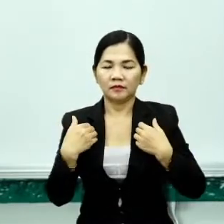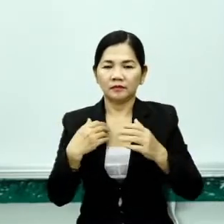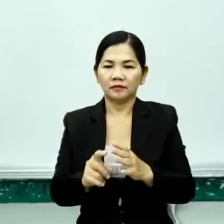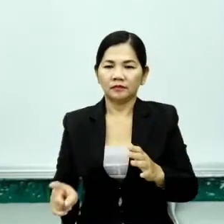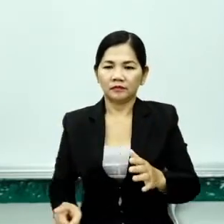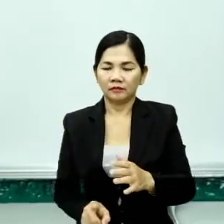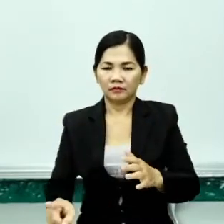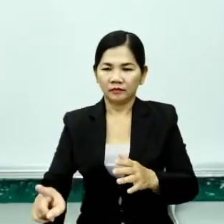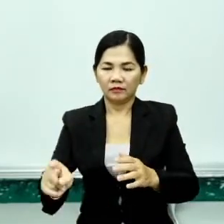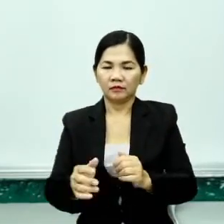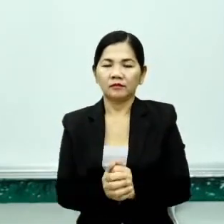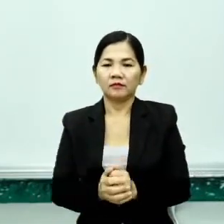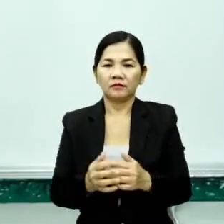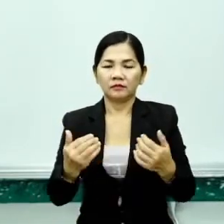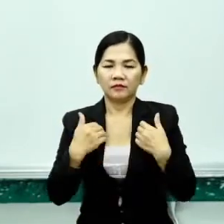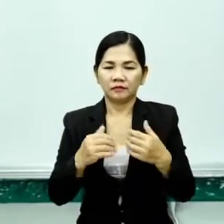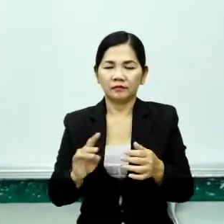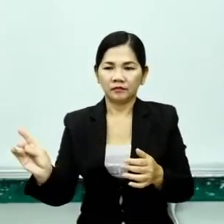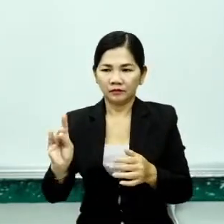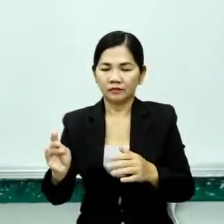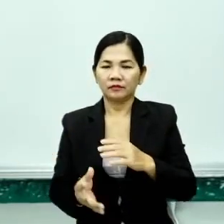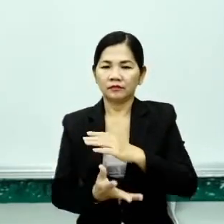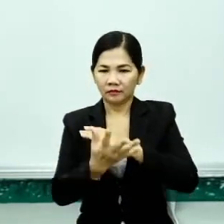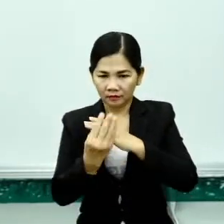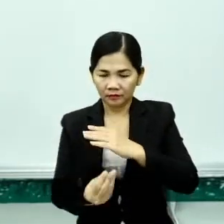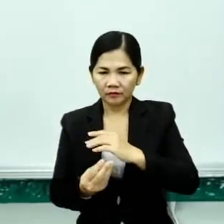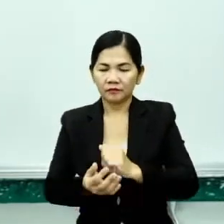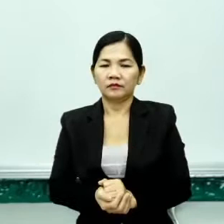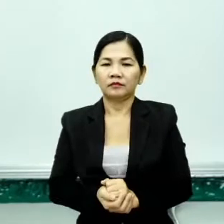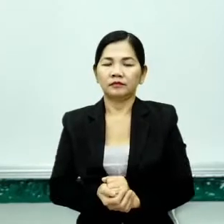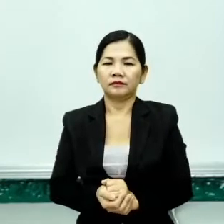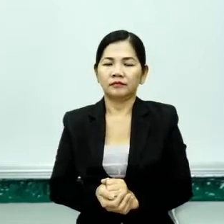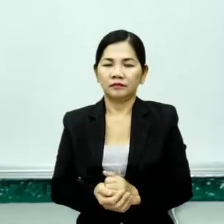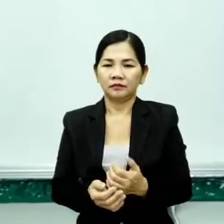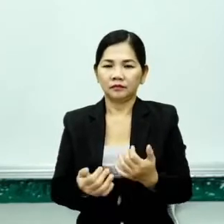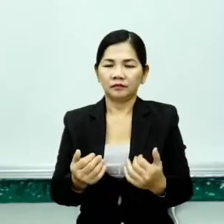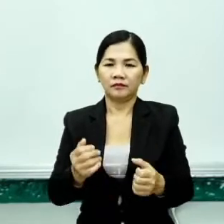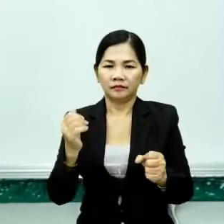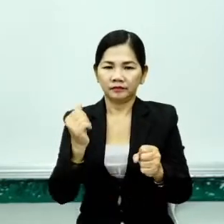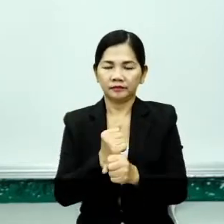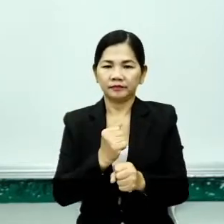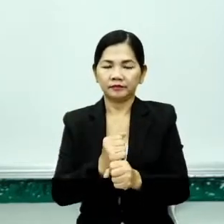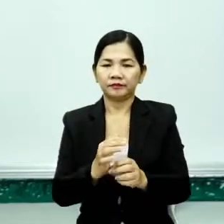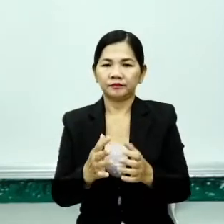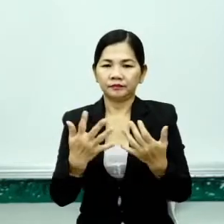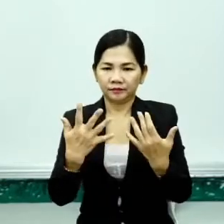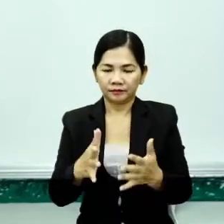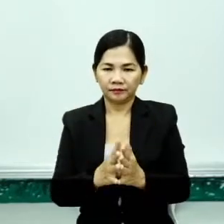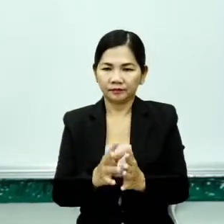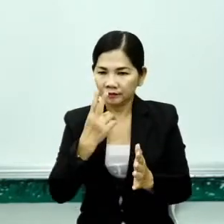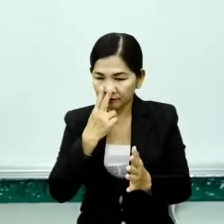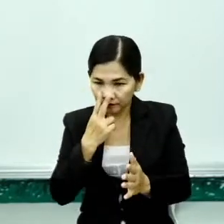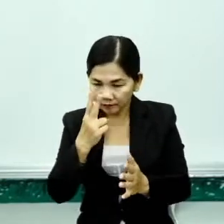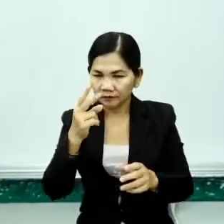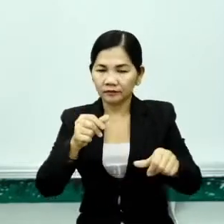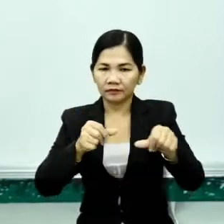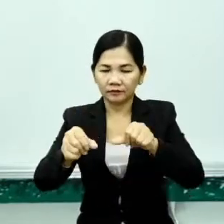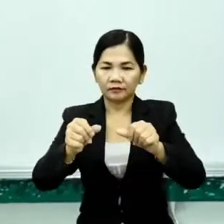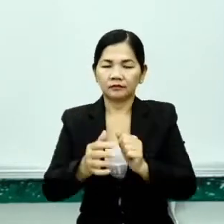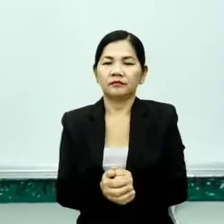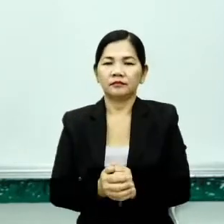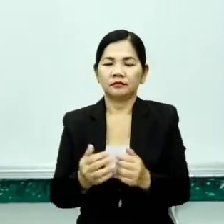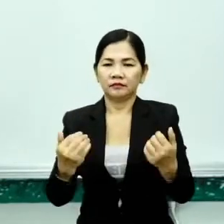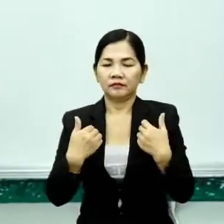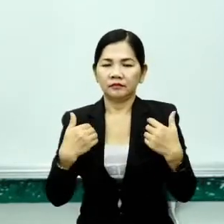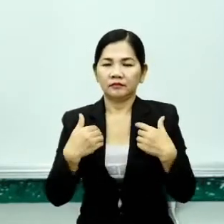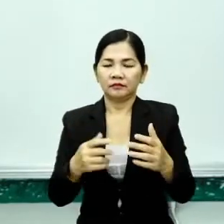là muốn cha rồi có cha sát trên trăm con đói thực đỏ cha chẳng con thì ác nghĩa cha con chấm sang kết mơ bằng tờ tiệt cha ta này